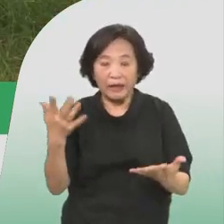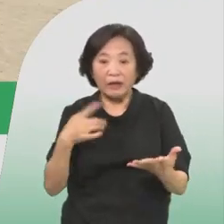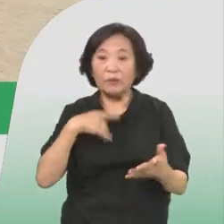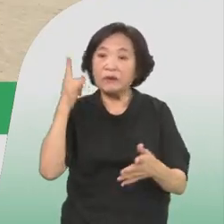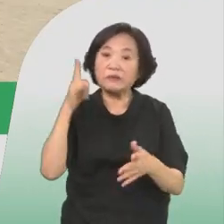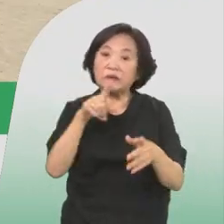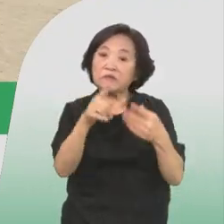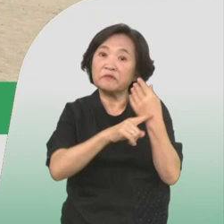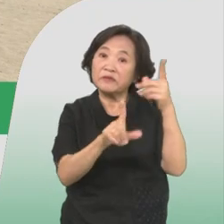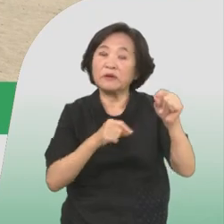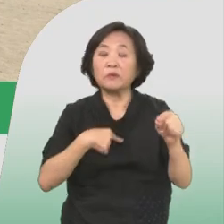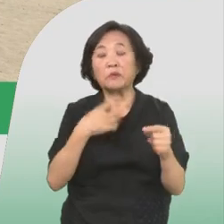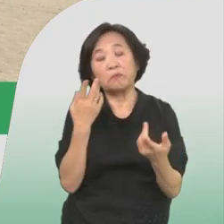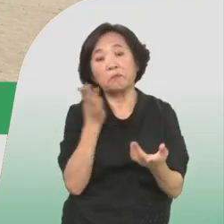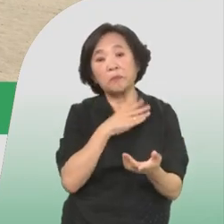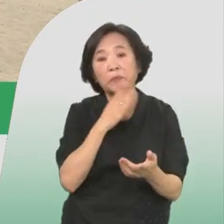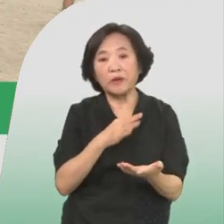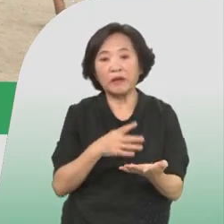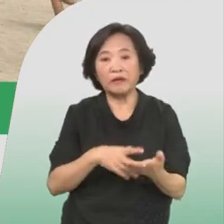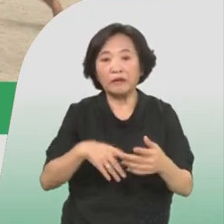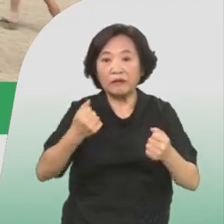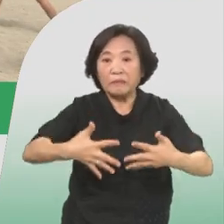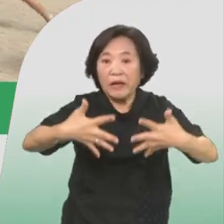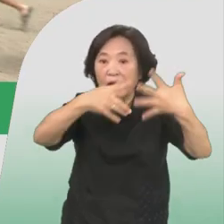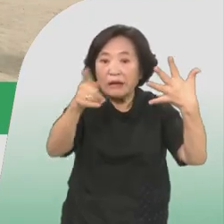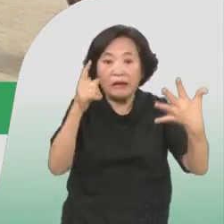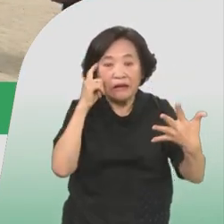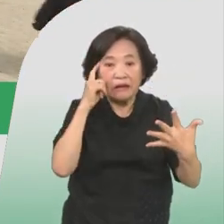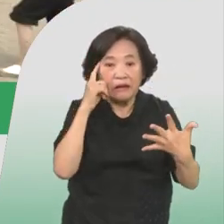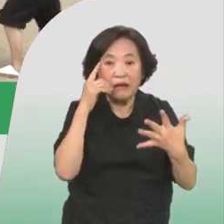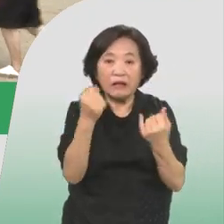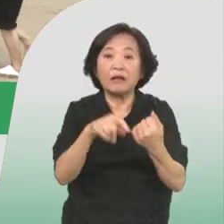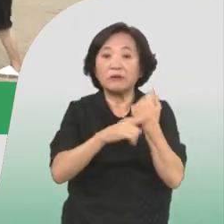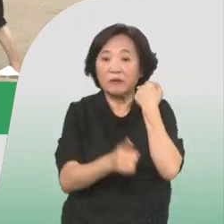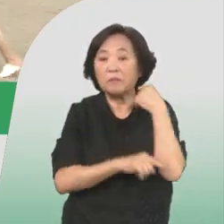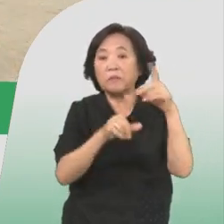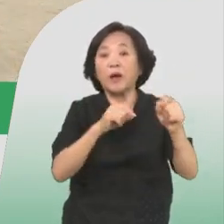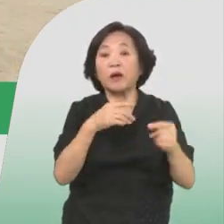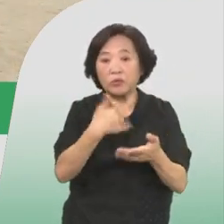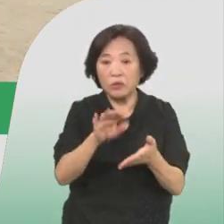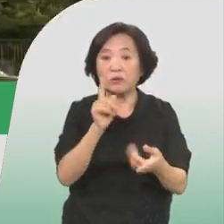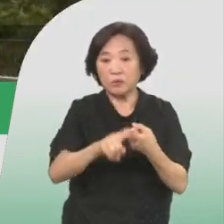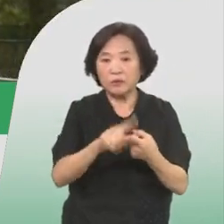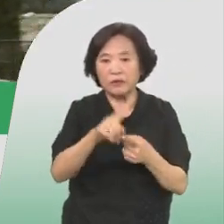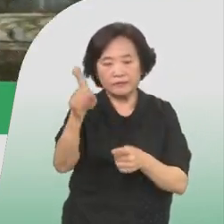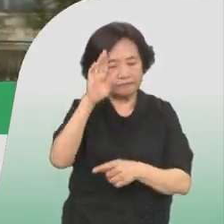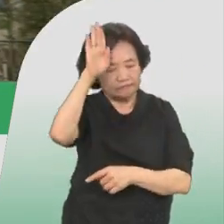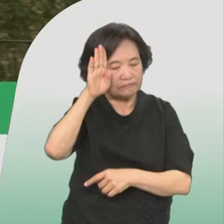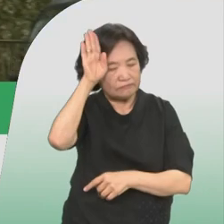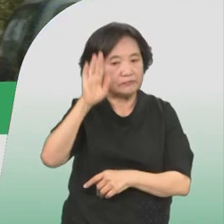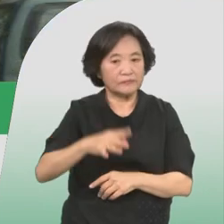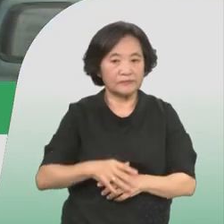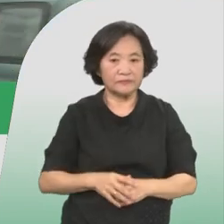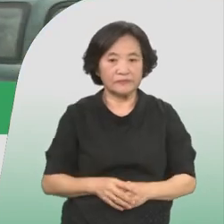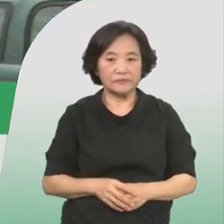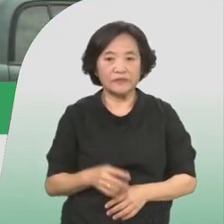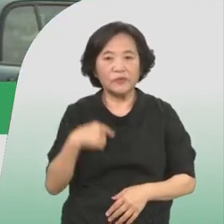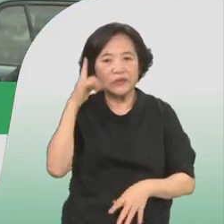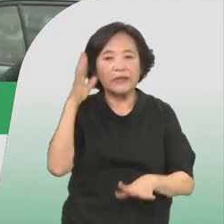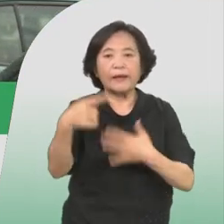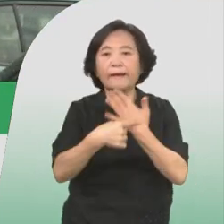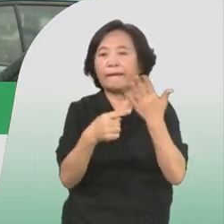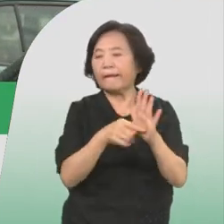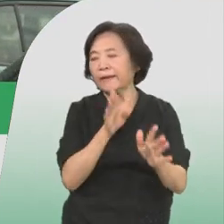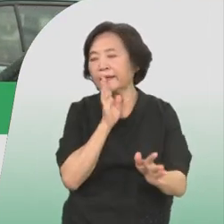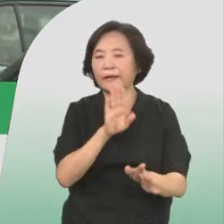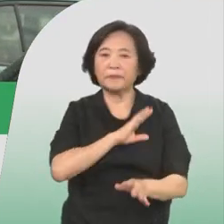嘛诶？ 什么房子盖在这边就地合法？那个狗屁盗造的事情，这样 是典型的挂羊头